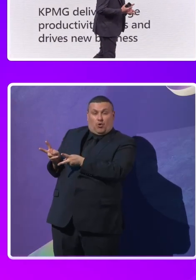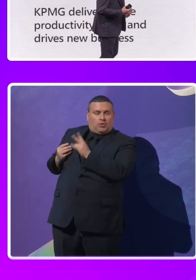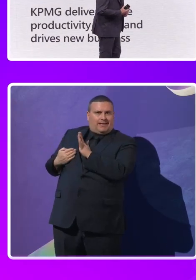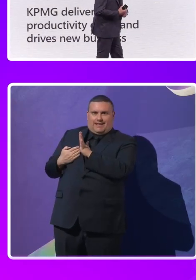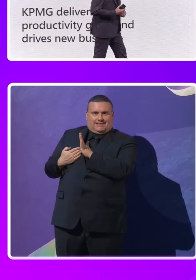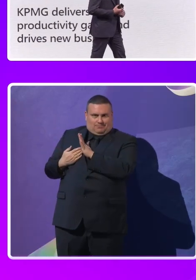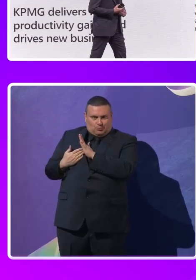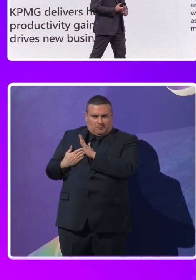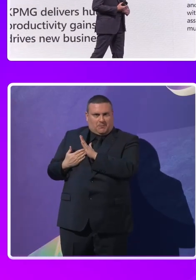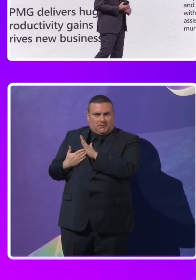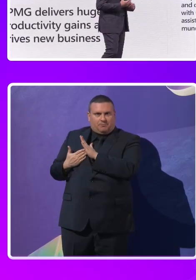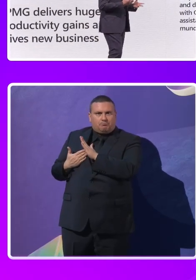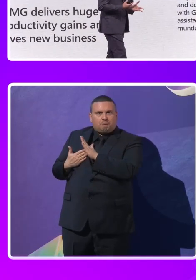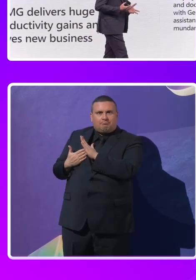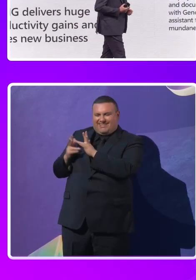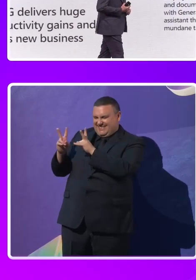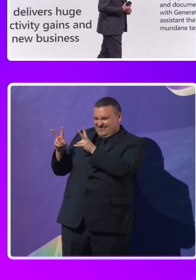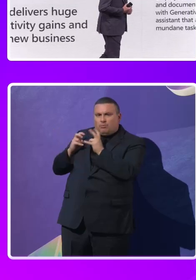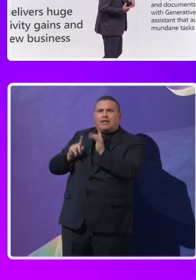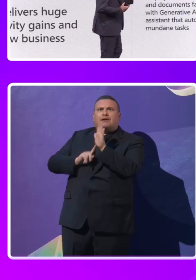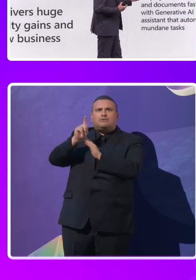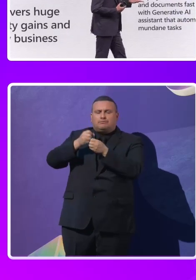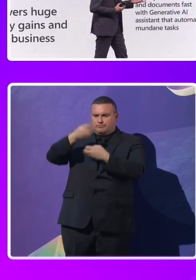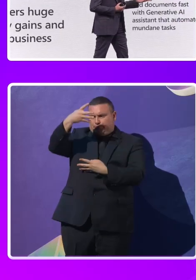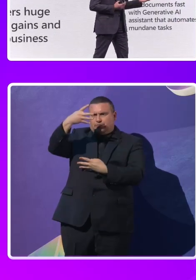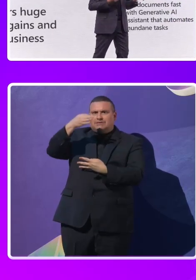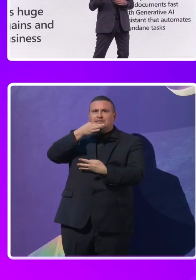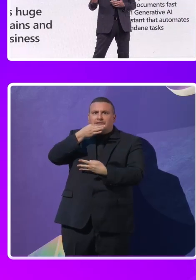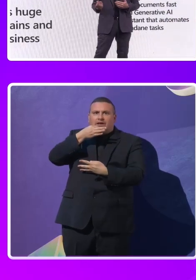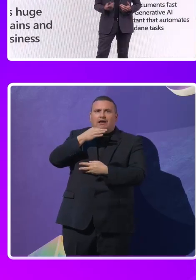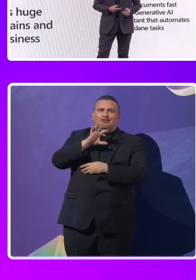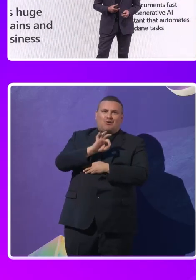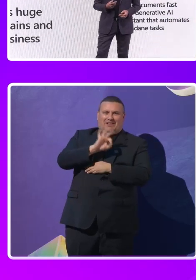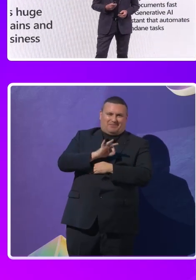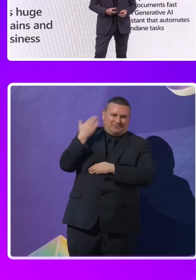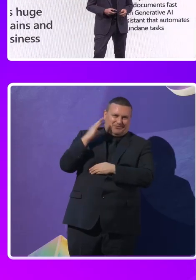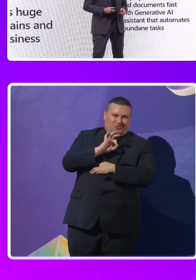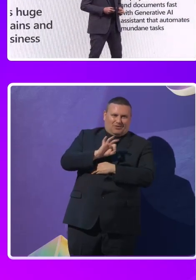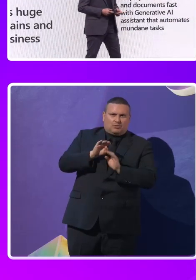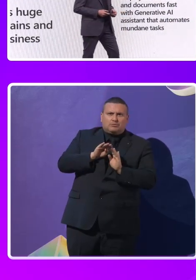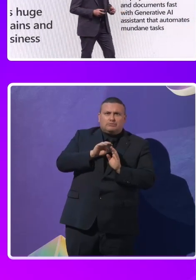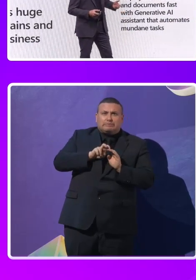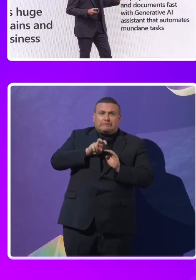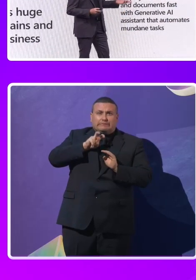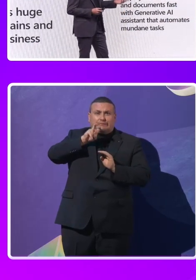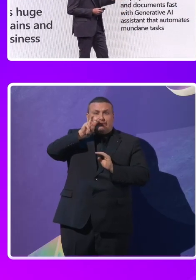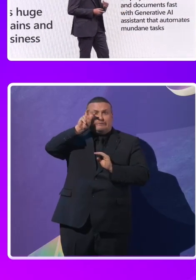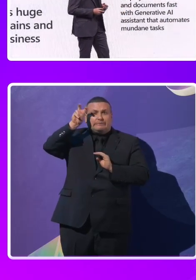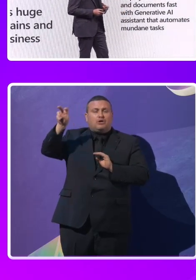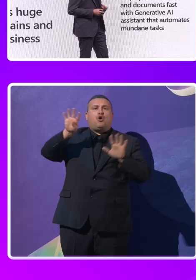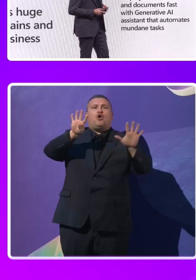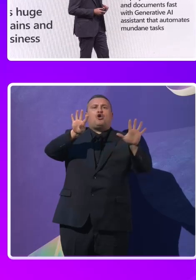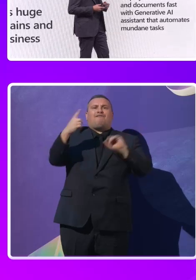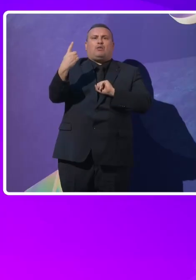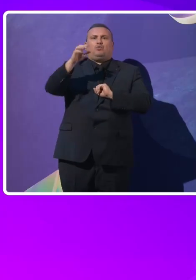come risultati la qualità della ricerca che è passata dal 50% al 91% vediamo invece